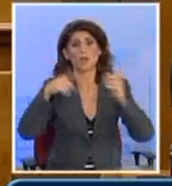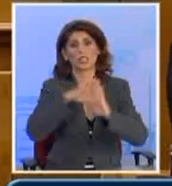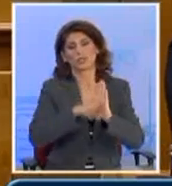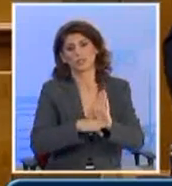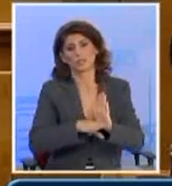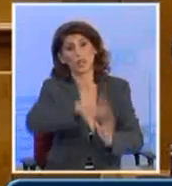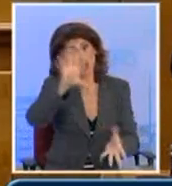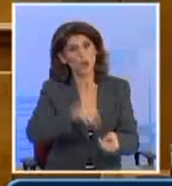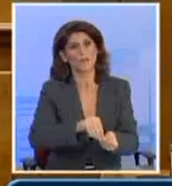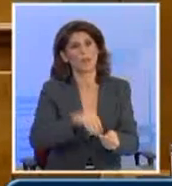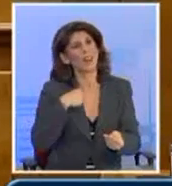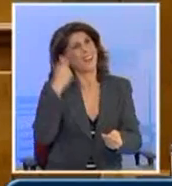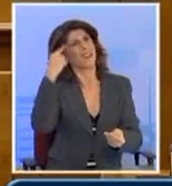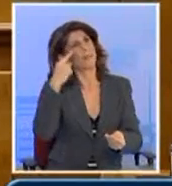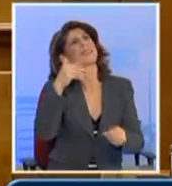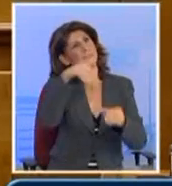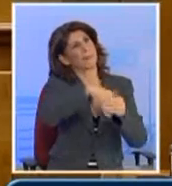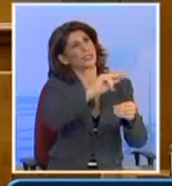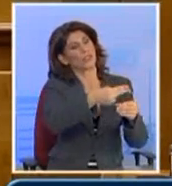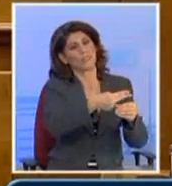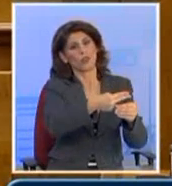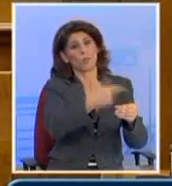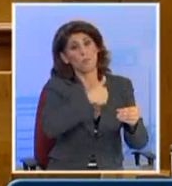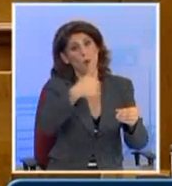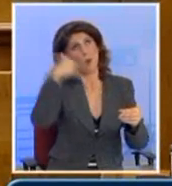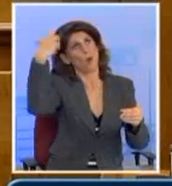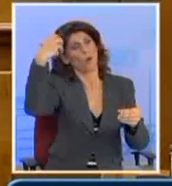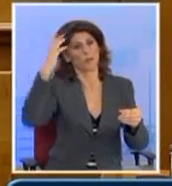σύστημα. Και να νομίζεις ότι είσαι μέσα στο ευρώ.